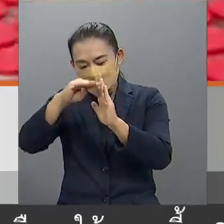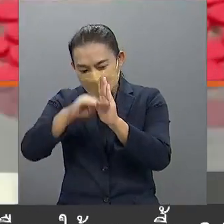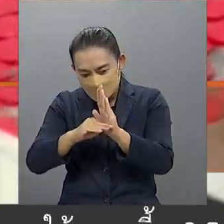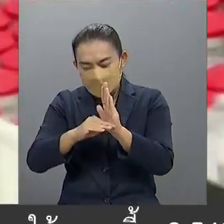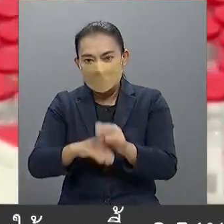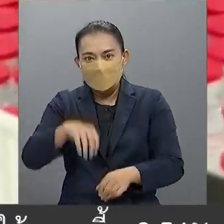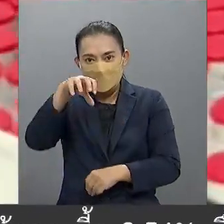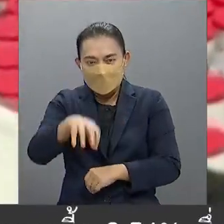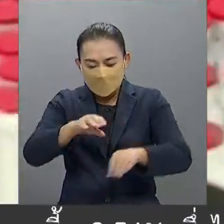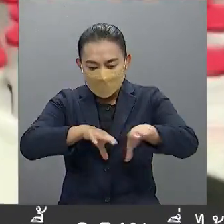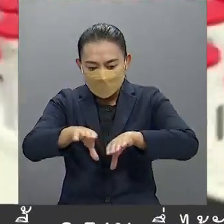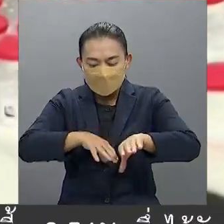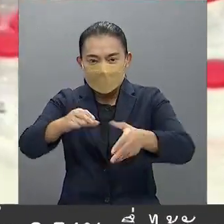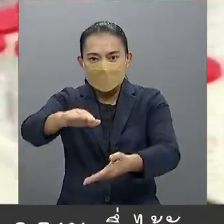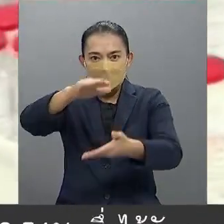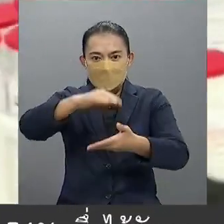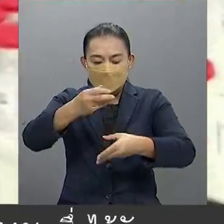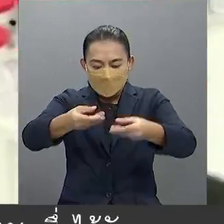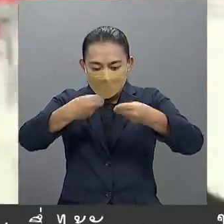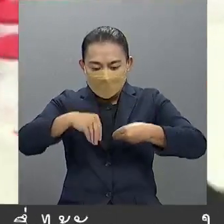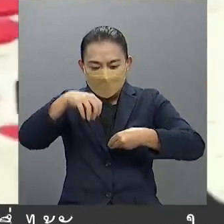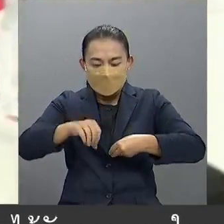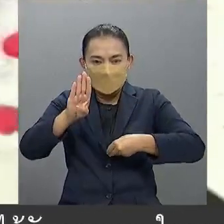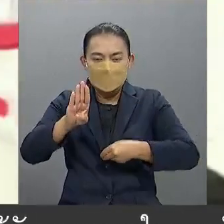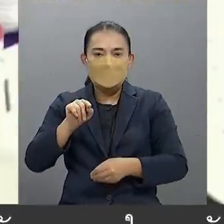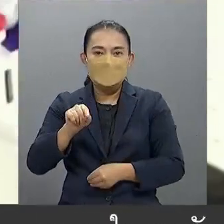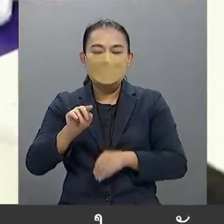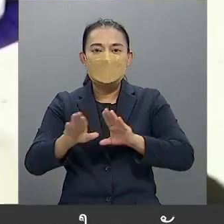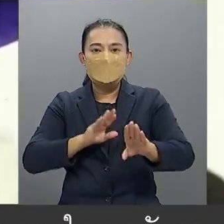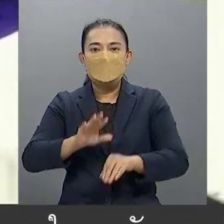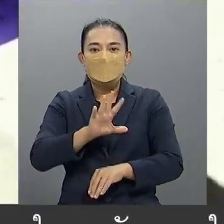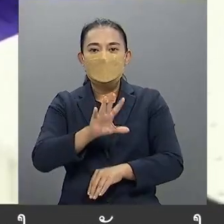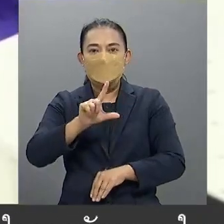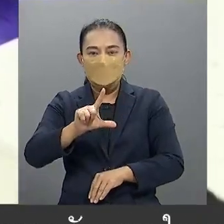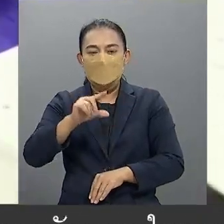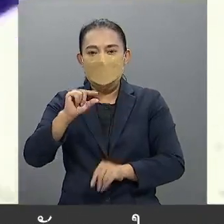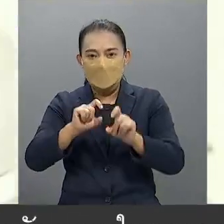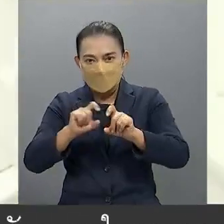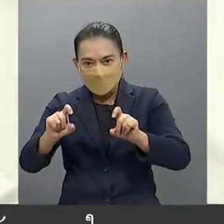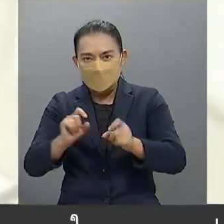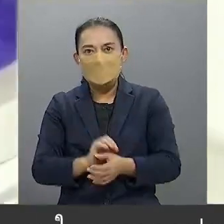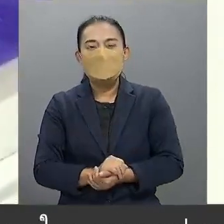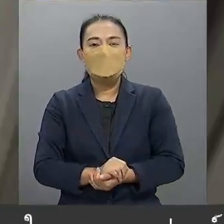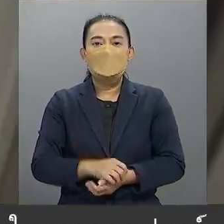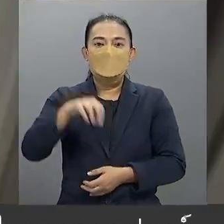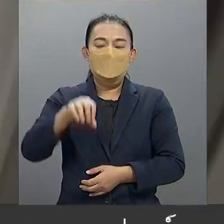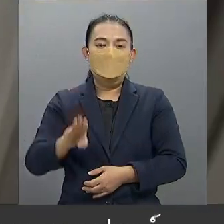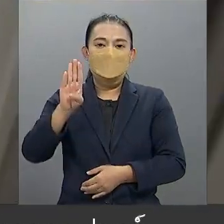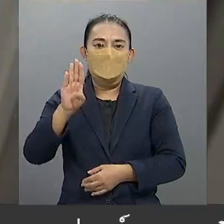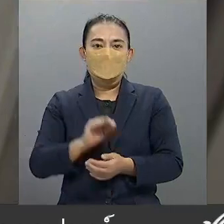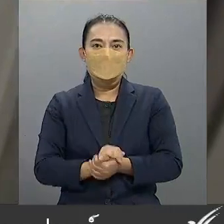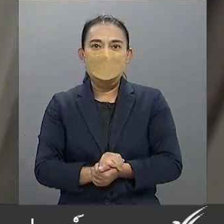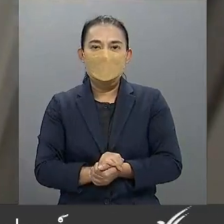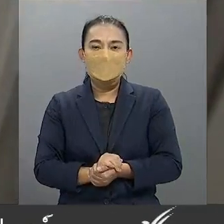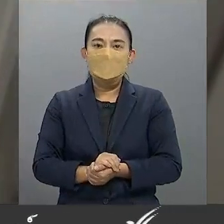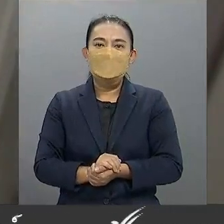วัคซีนโมเดอร์นาจากบริษัทซีลิกจำนวน5ล้านโดสค่ะโดยทางบริษัทซีลิกนั้นก็จะทยอยจัดส่งให้กับอง